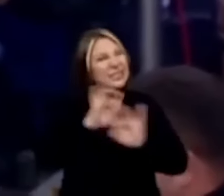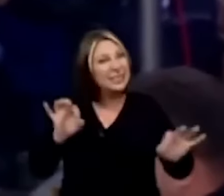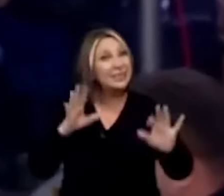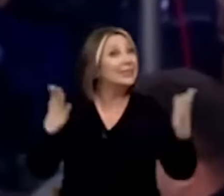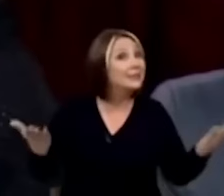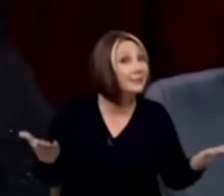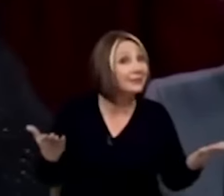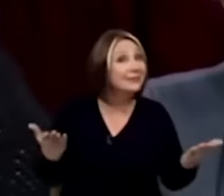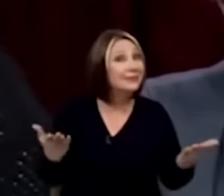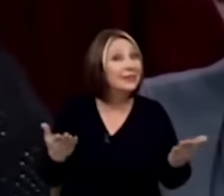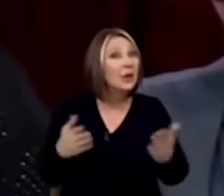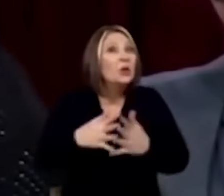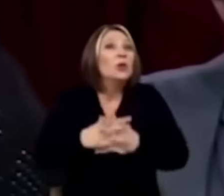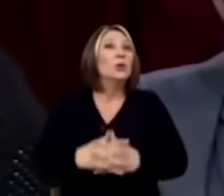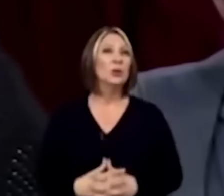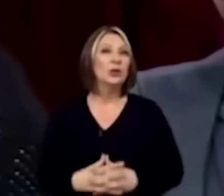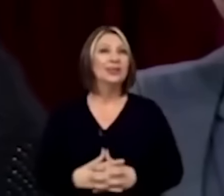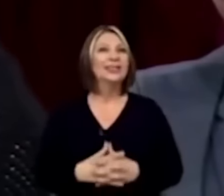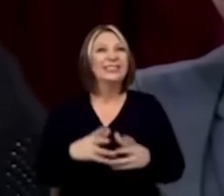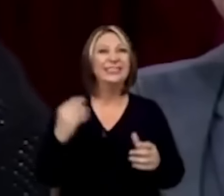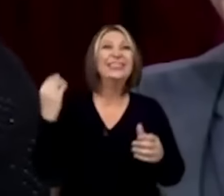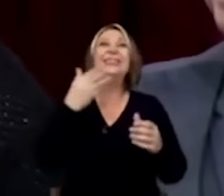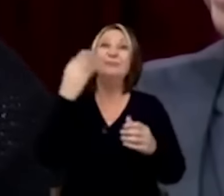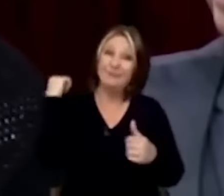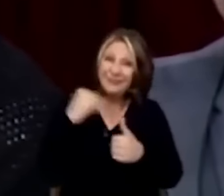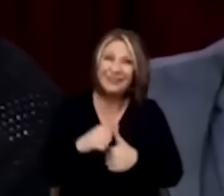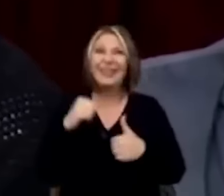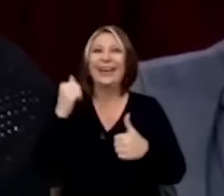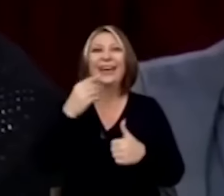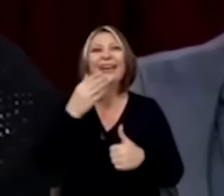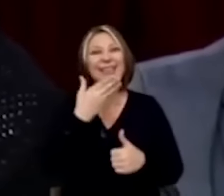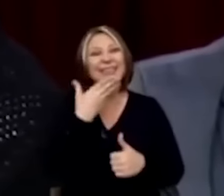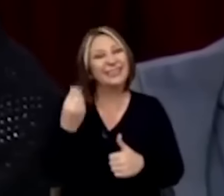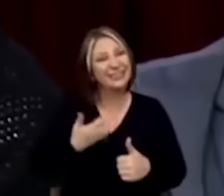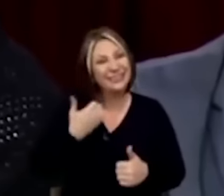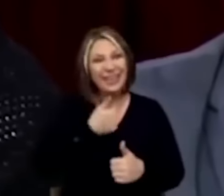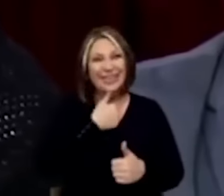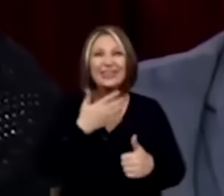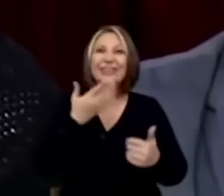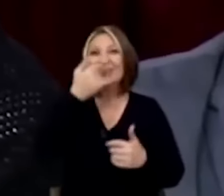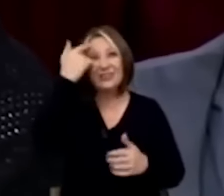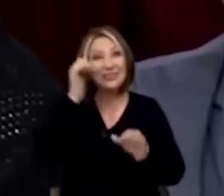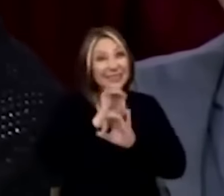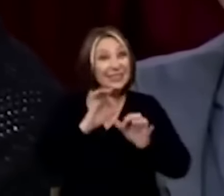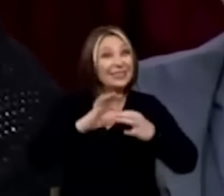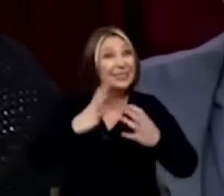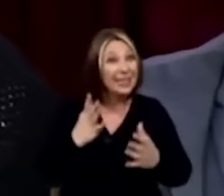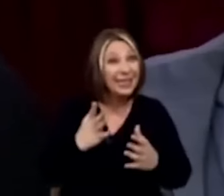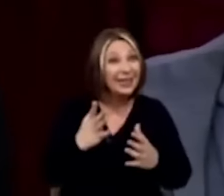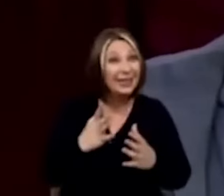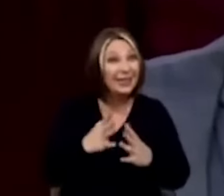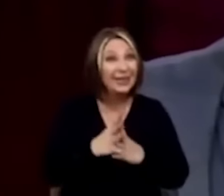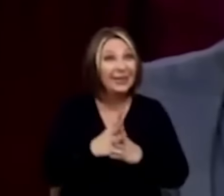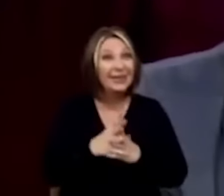çünkü. Oh. Peki. Yakışıklı erkek güzel kadından daha şanslıdır ya da şanssızdır çünkü.